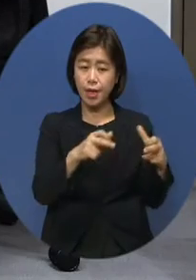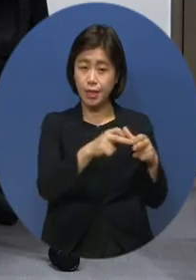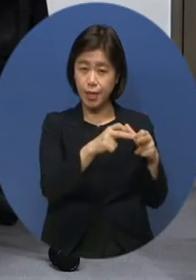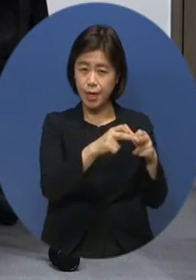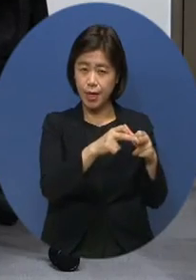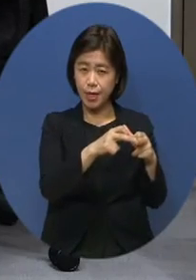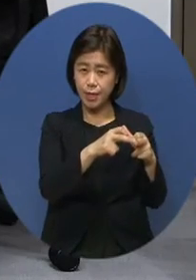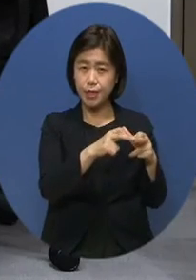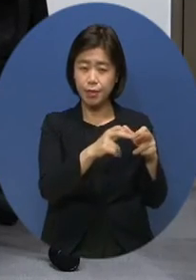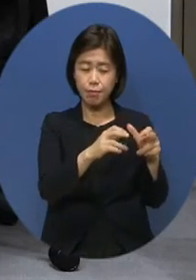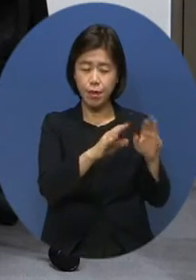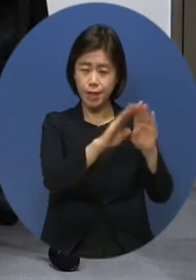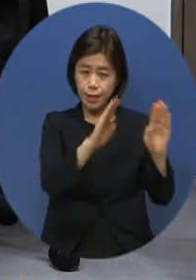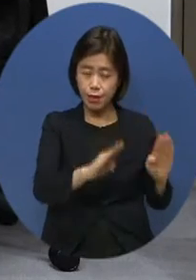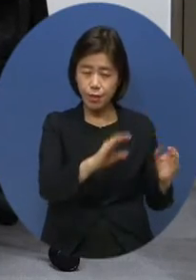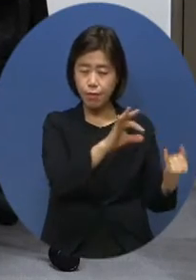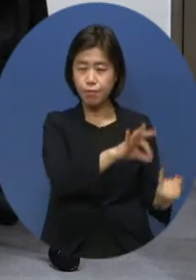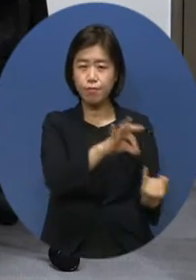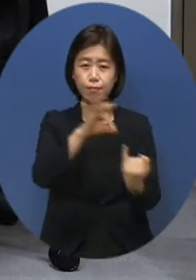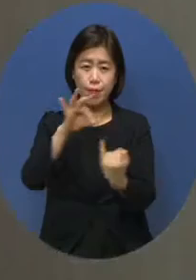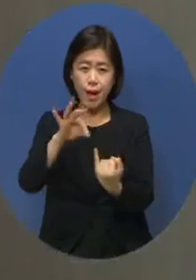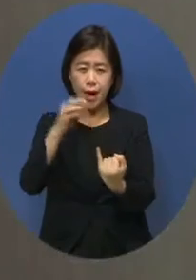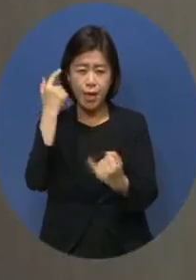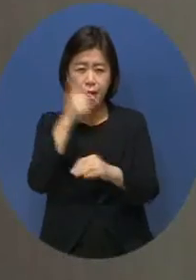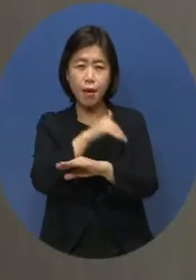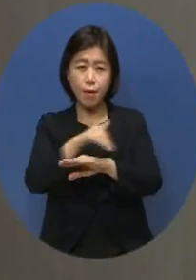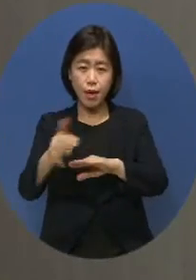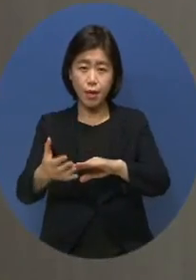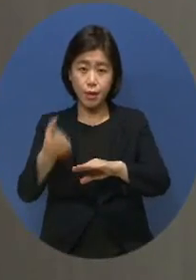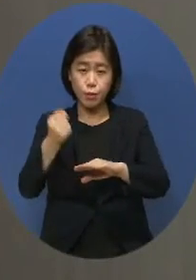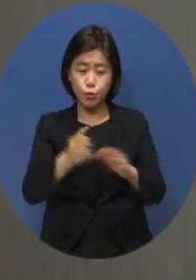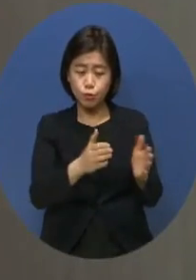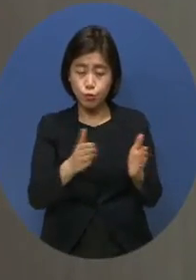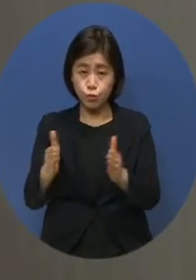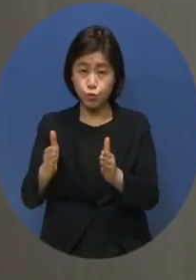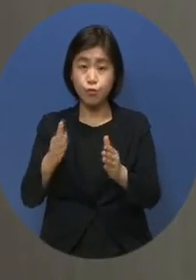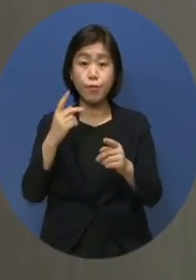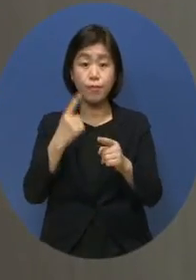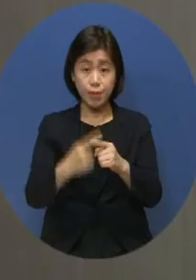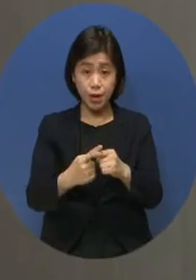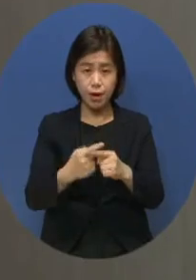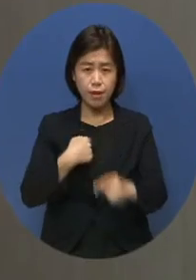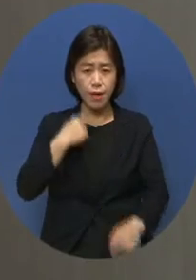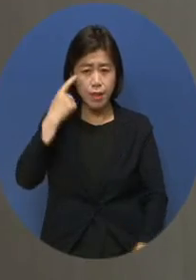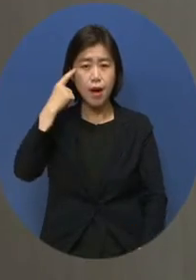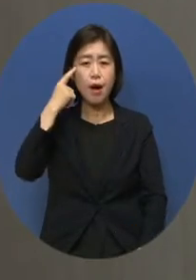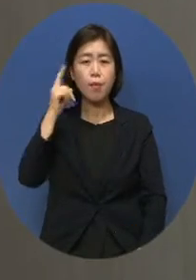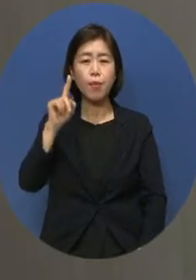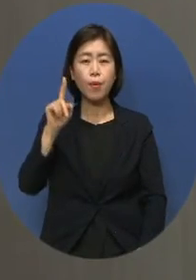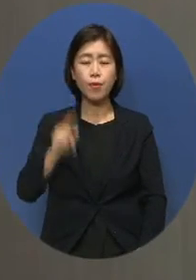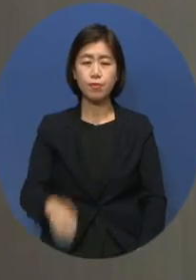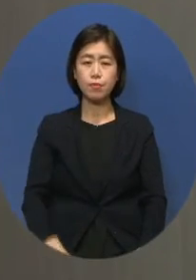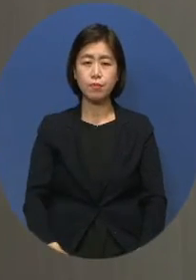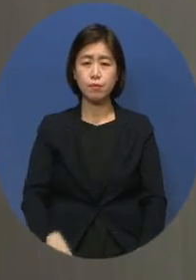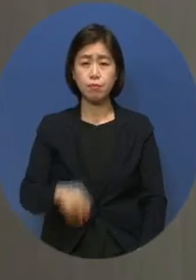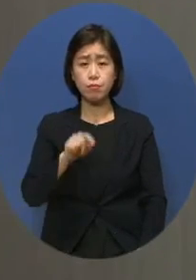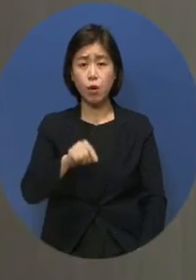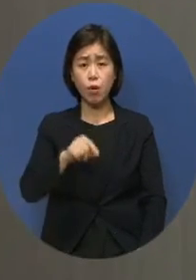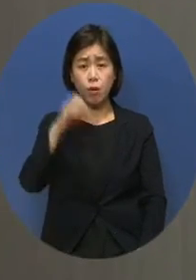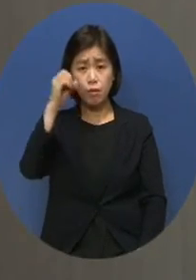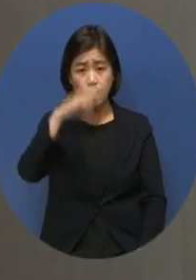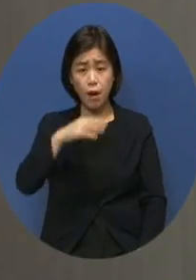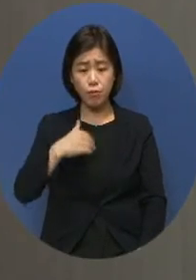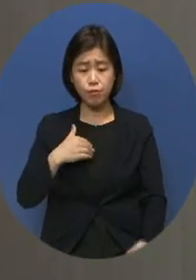지원을 해야겠다고 마음을 먹고 나서 준비를 하다가 문득 깨닫게 된 것이 이게 단순히 어떤 이제 우리